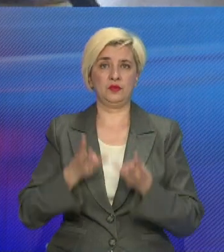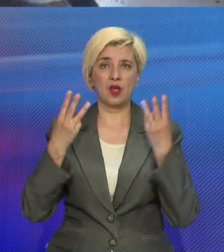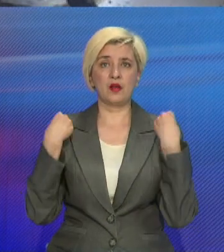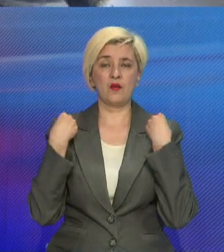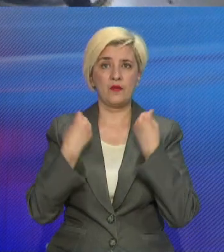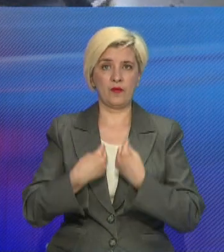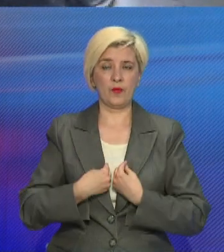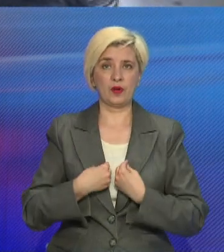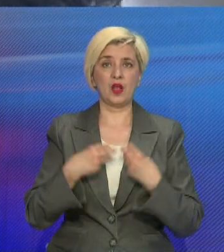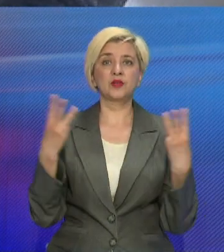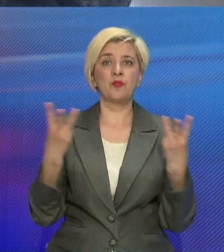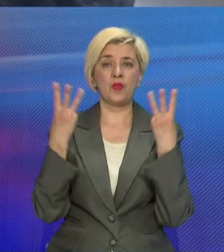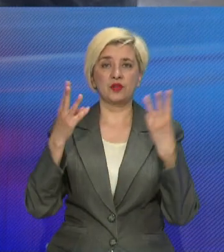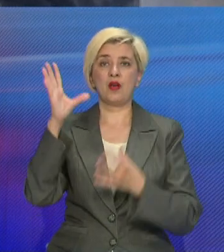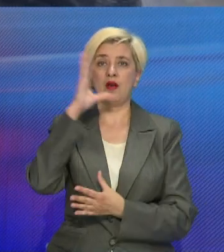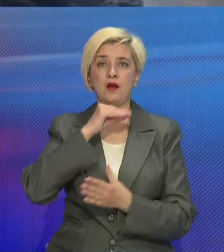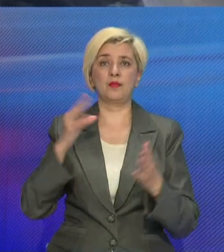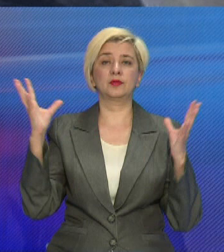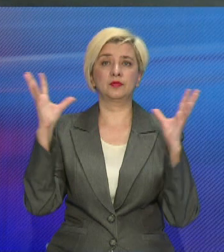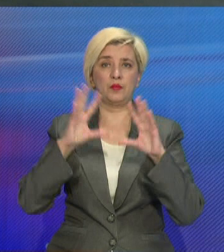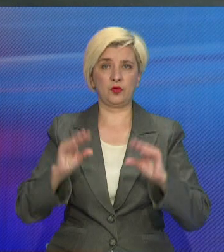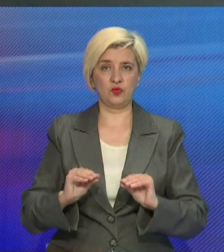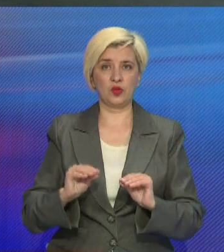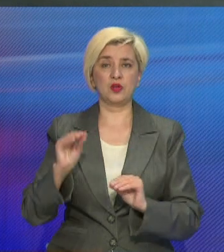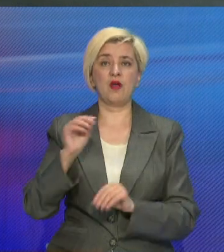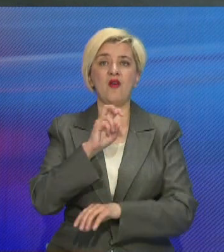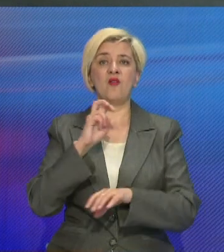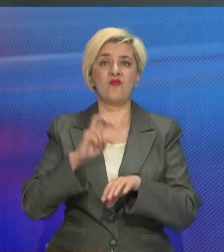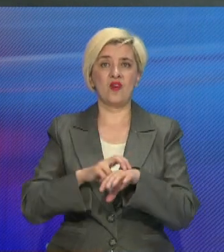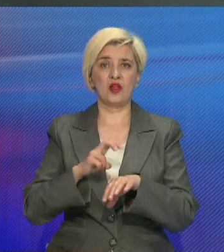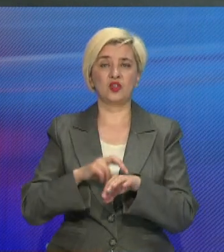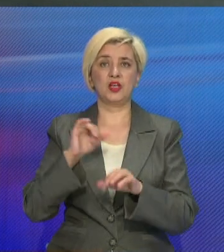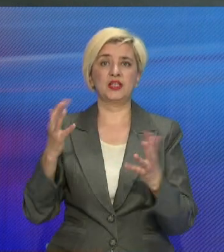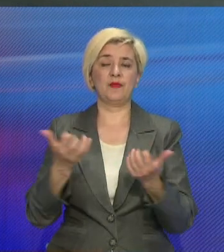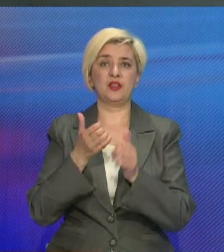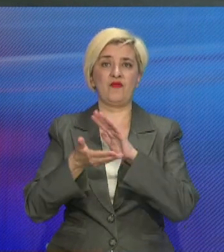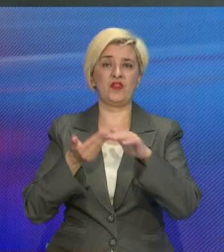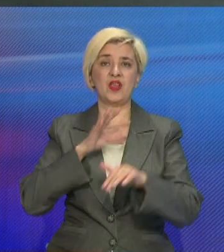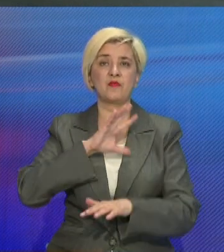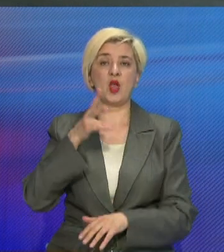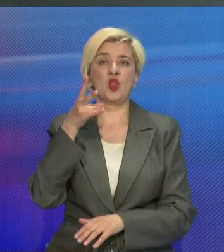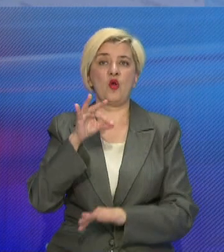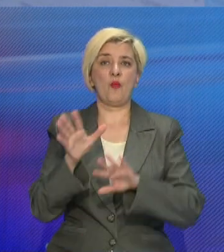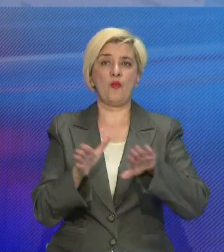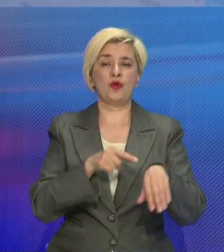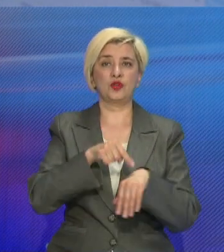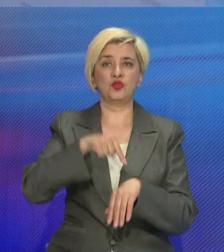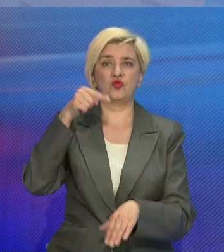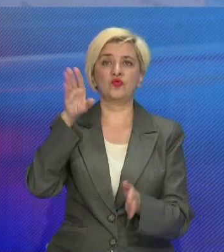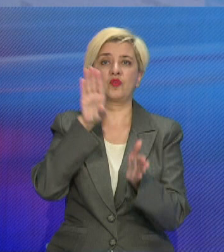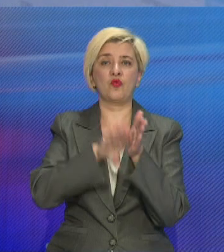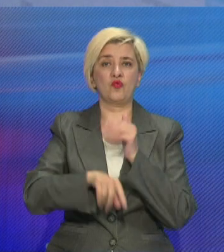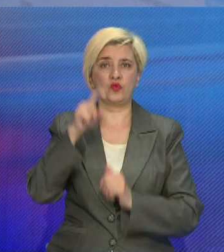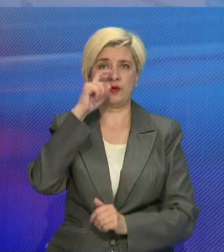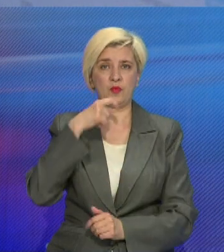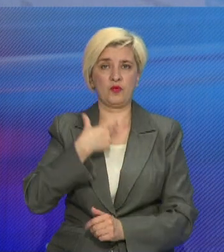вопратка. З пажарам мужчына здолеў справіцца самастойна, медыкаў і выратавальнікаў ён не выклікаў. Аднак пасля самаадчуванне пагоршылася,